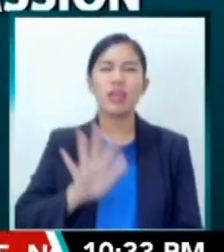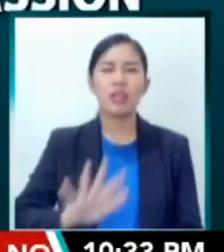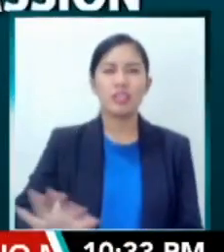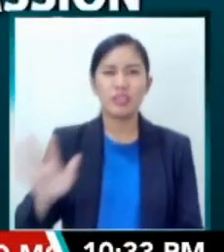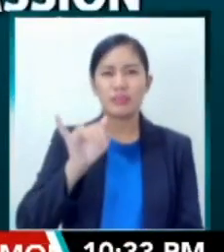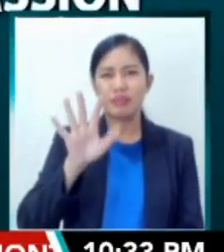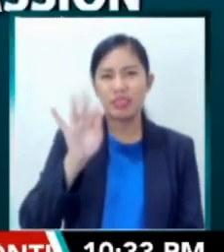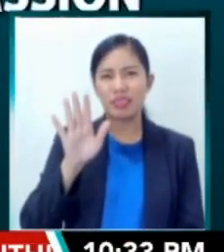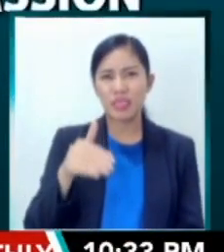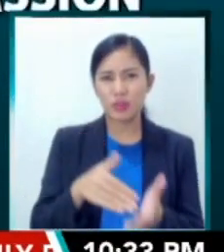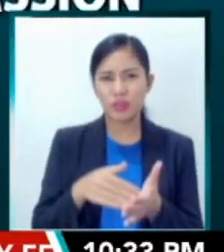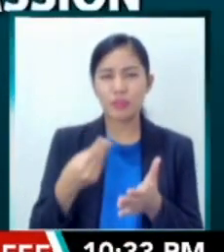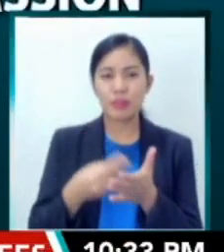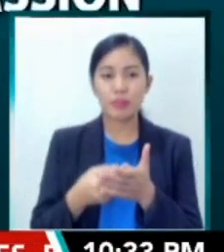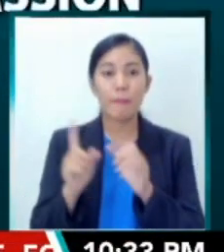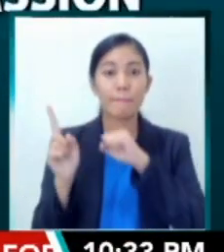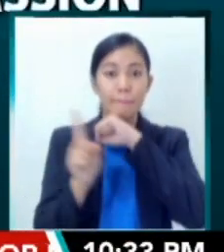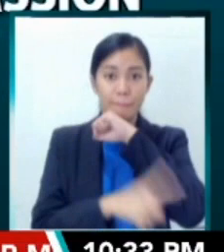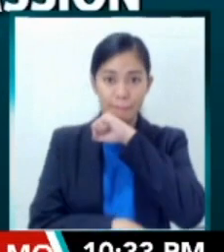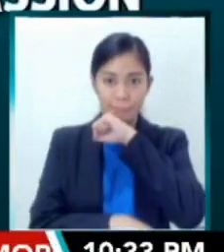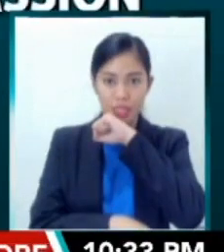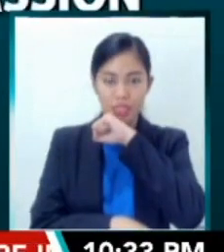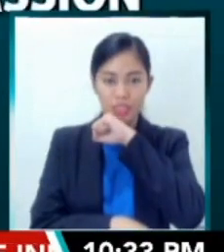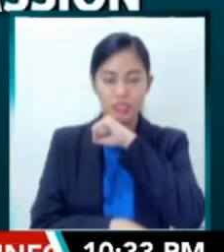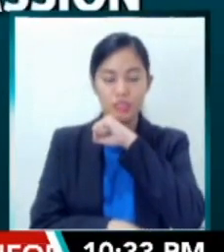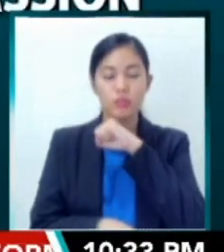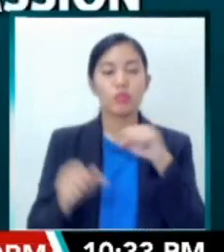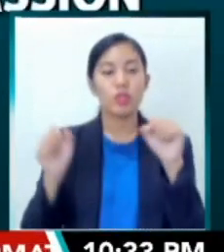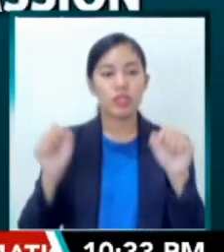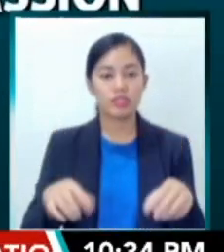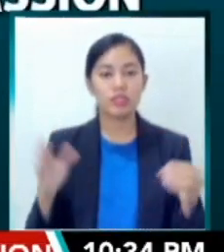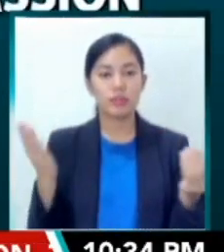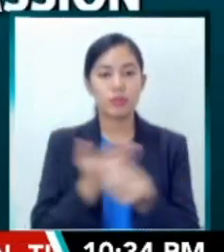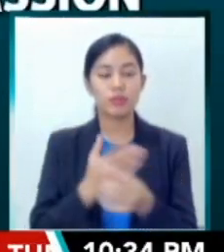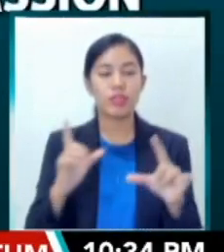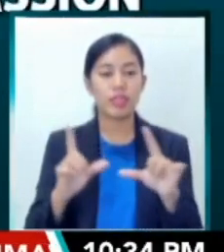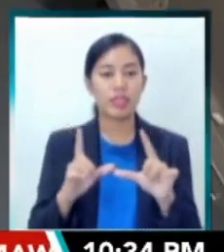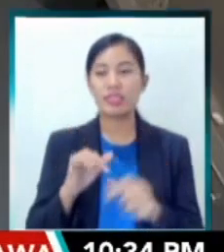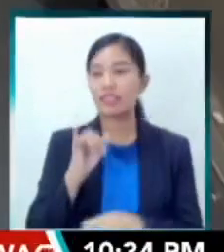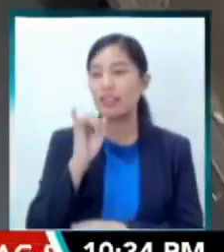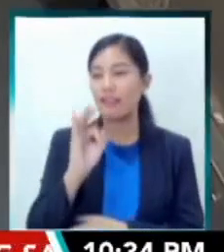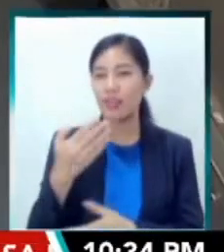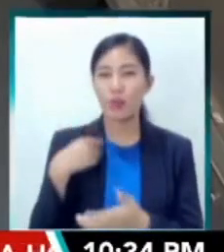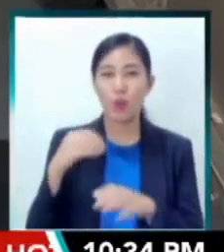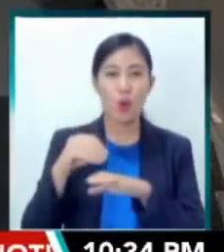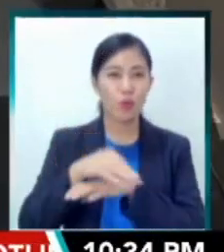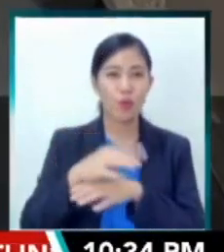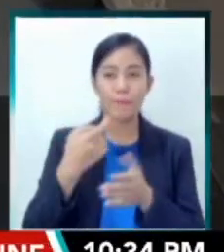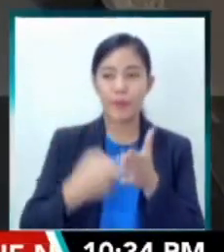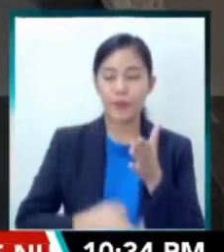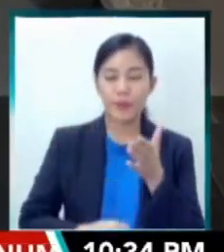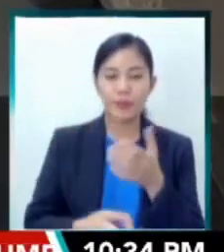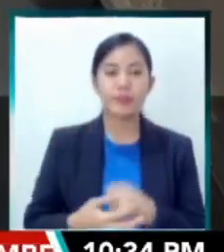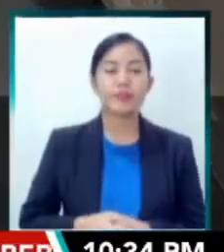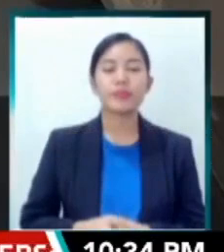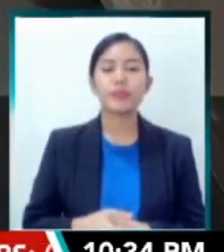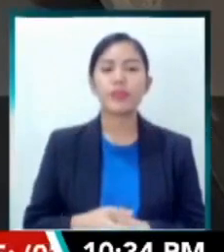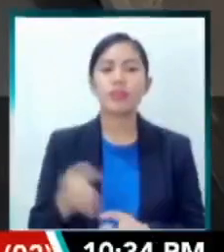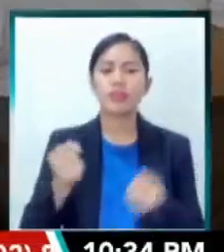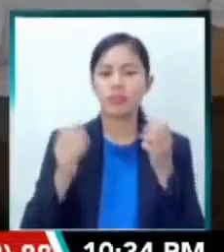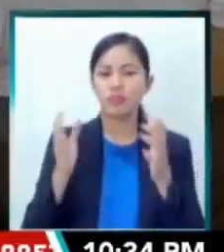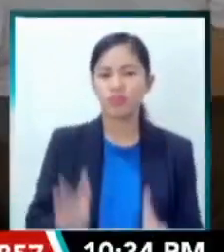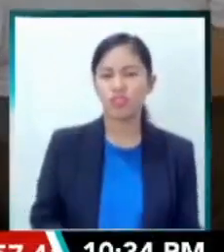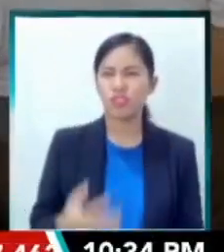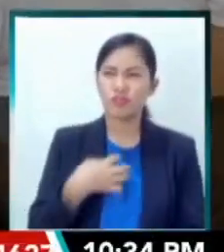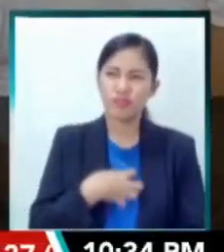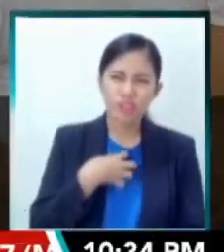multa at maaari pang matanggalan ng prangkisa ang mga nag-overcharge. Reklamo ng ilang tsuper, napakataas na ng presyo